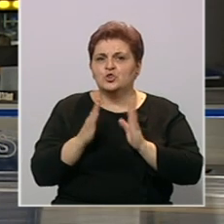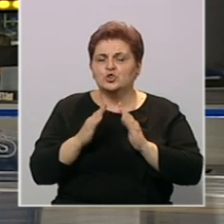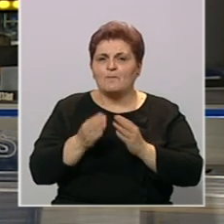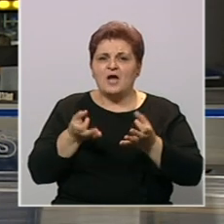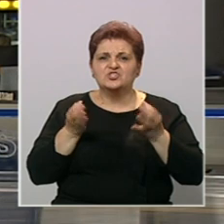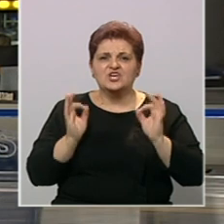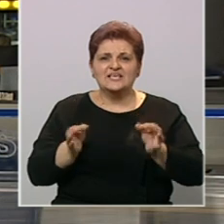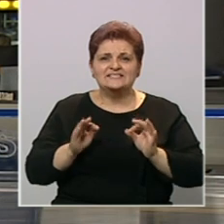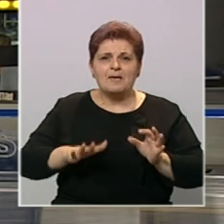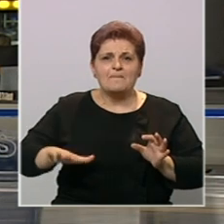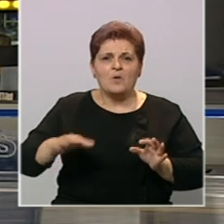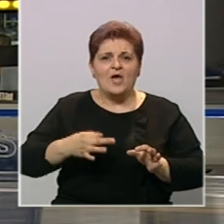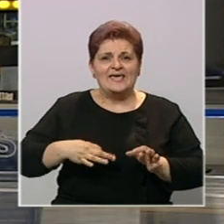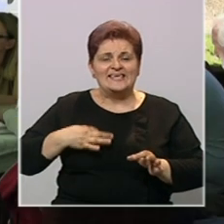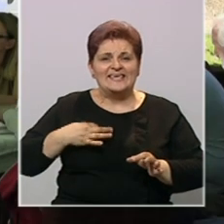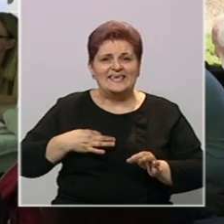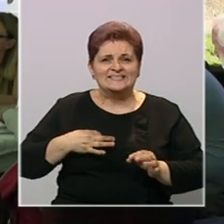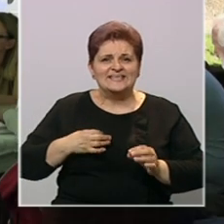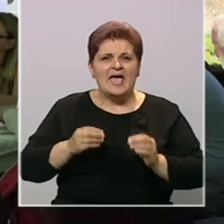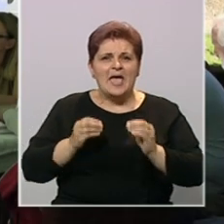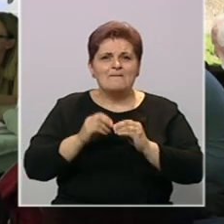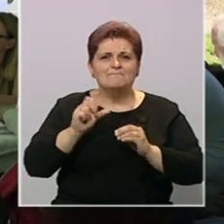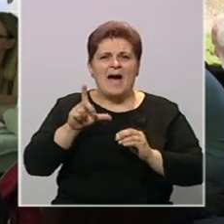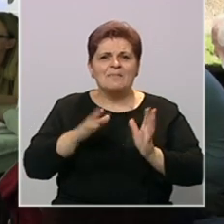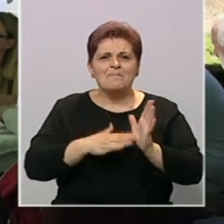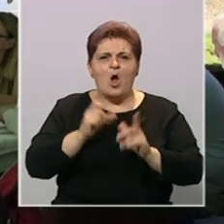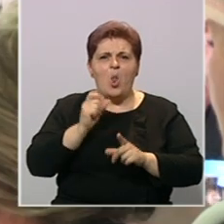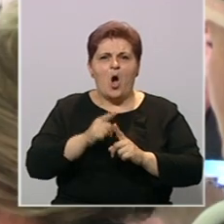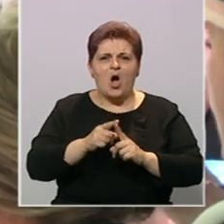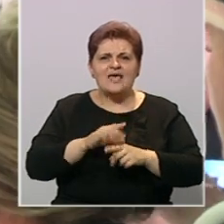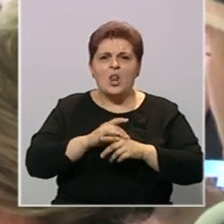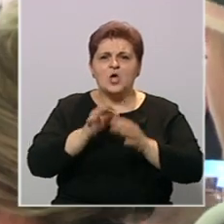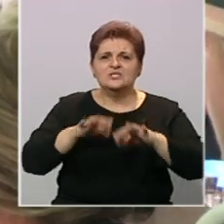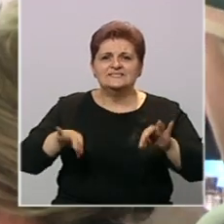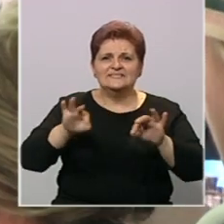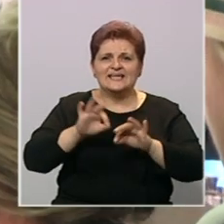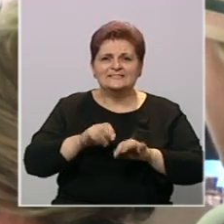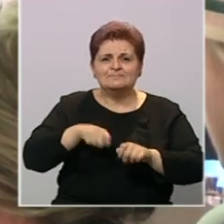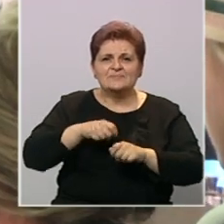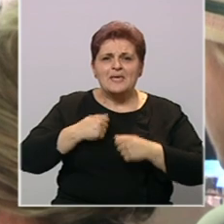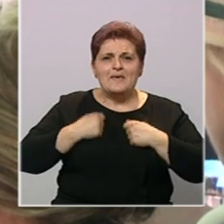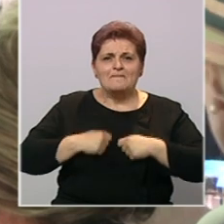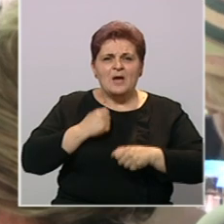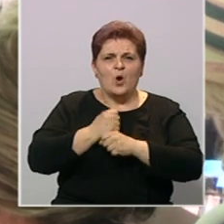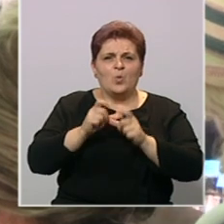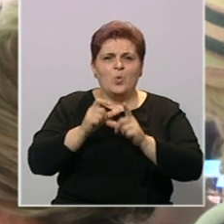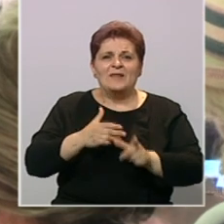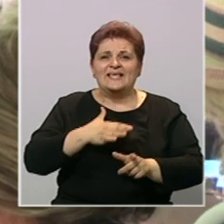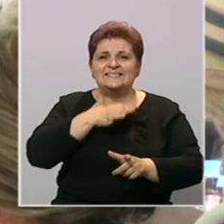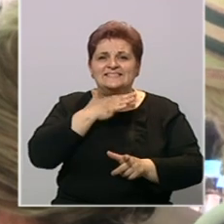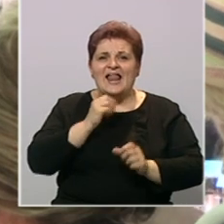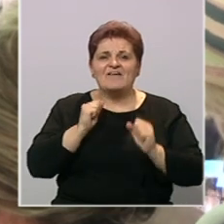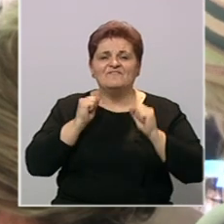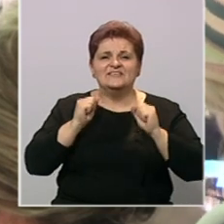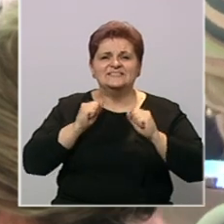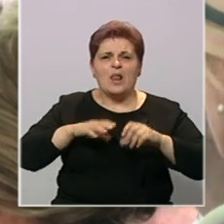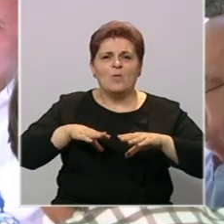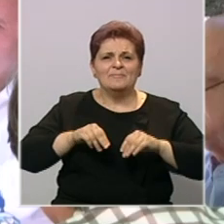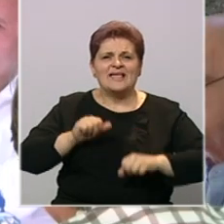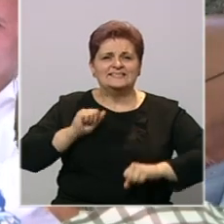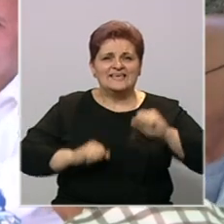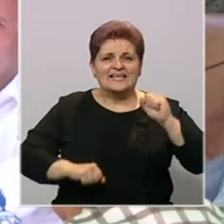domaći stručnjaci na poljima zdravstva i balmeologije. Nosilac projekta revitalizacije Banje Guber je Zavod za fizikalnu medicinu